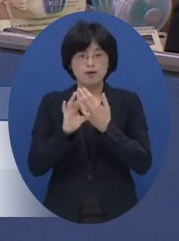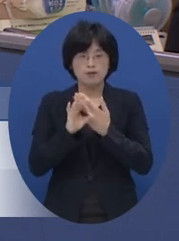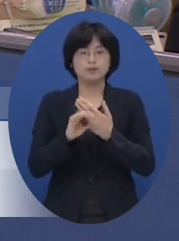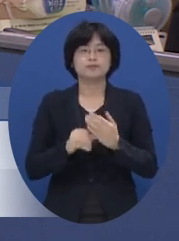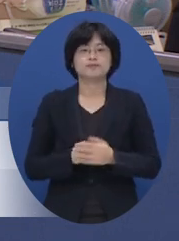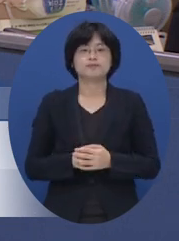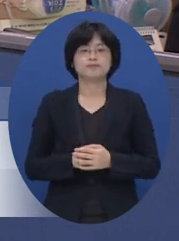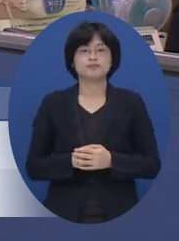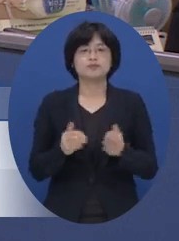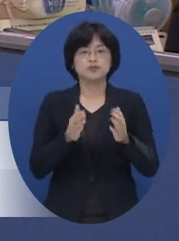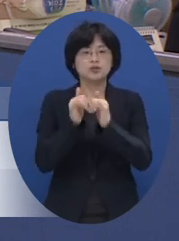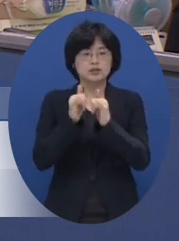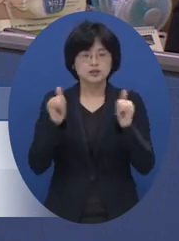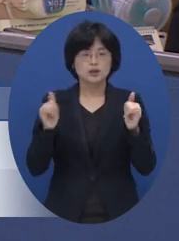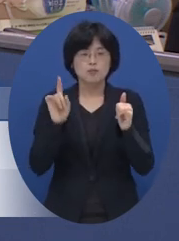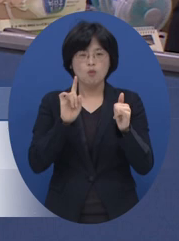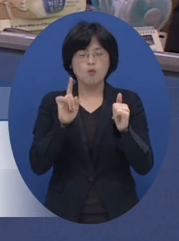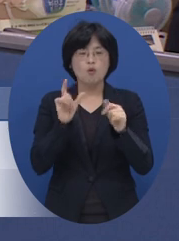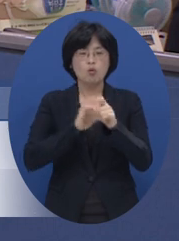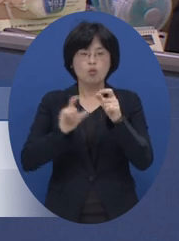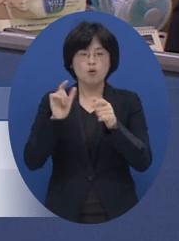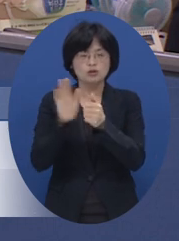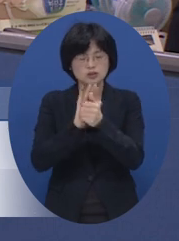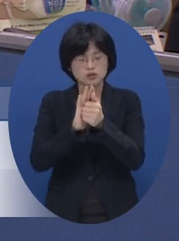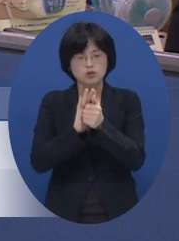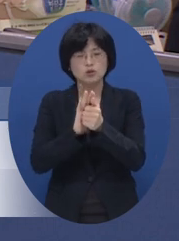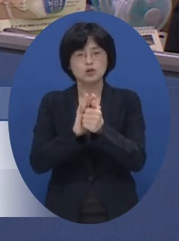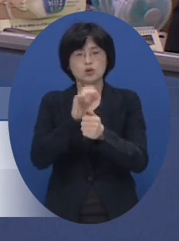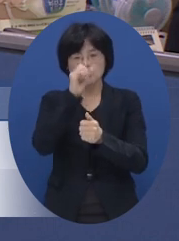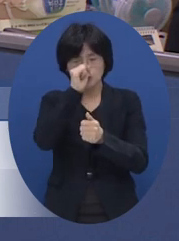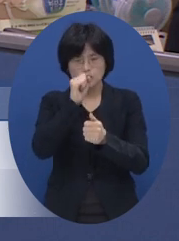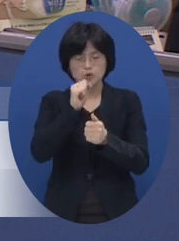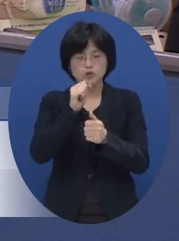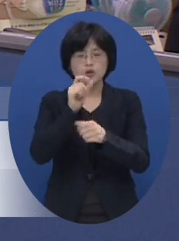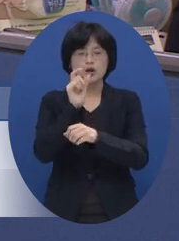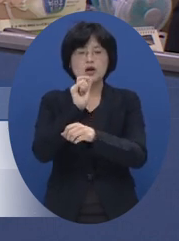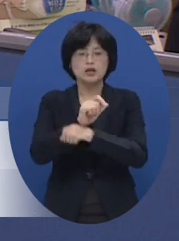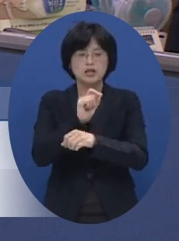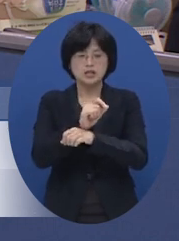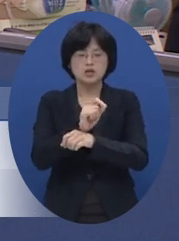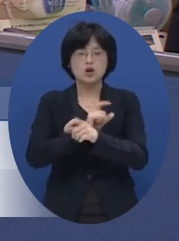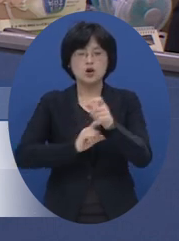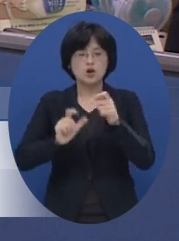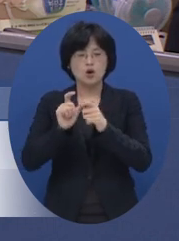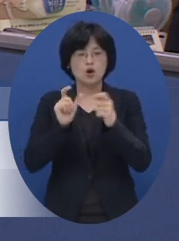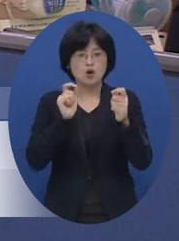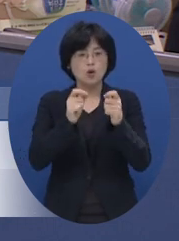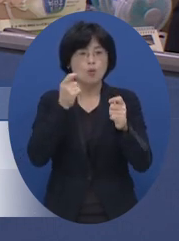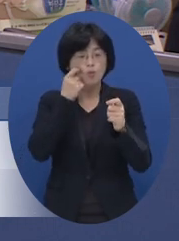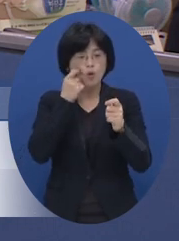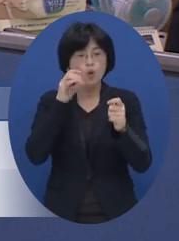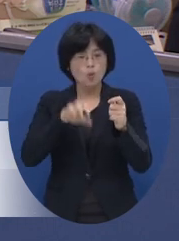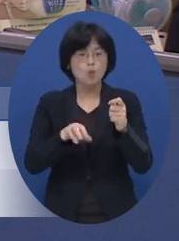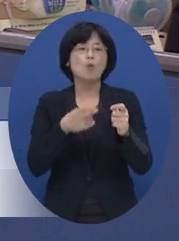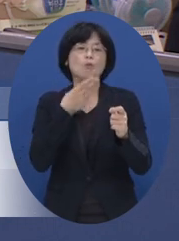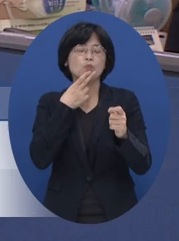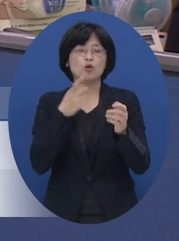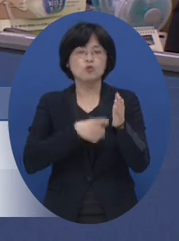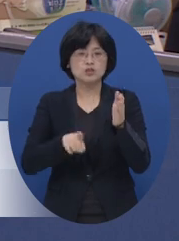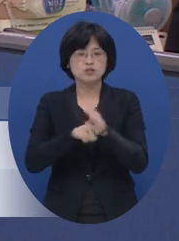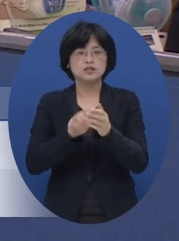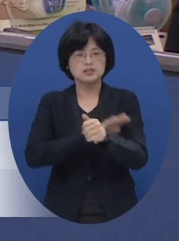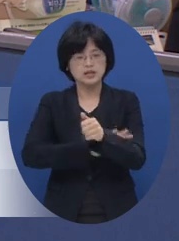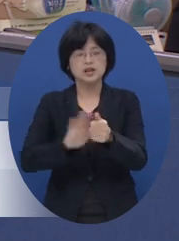돼서 도민들이한테 더 친절하고 그 행정이 다가서지 못하는 그런 행정